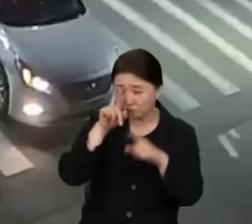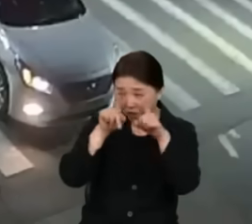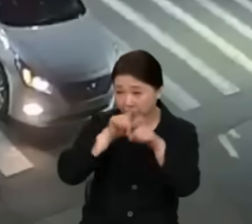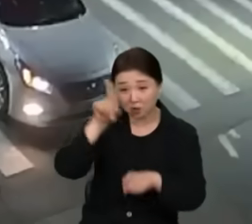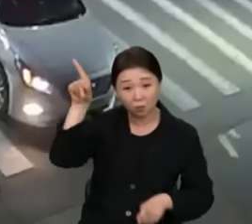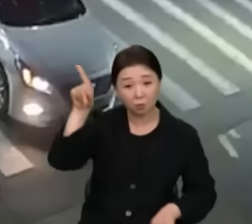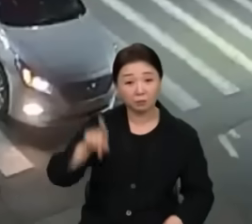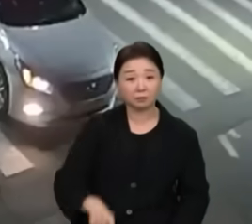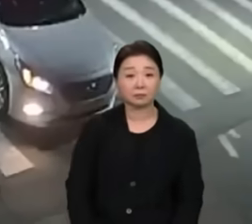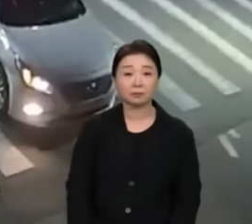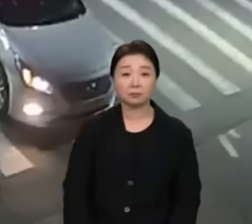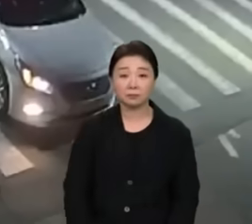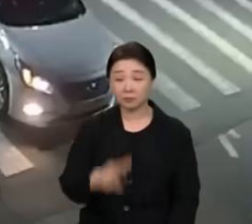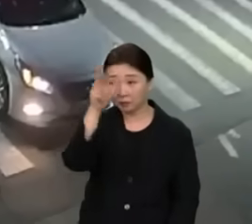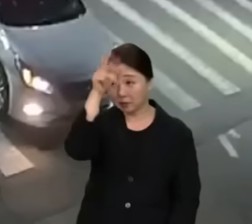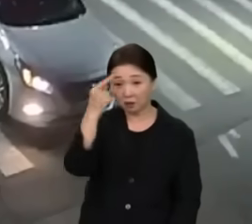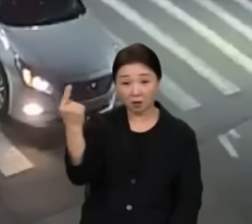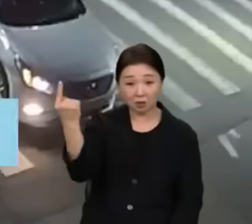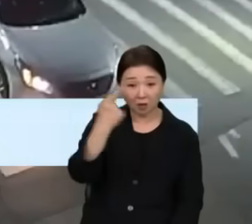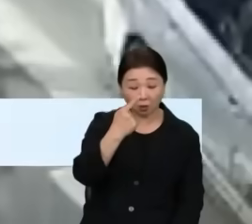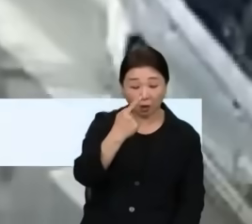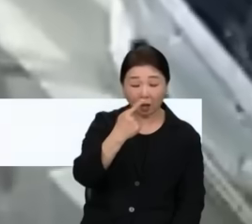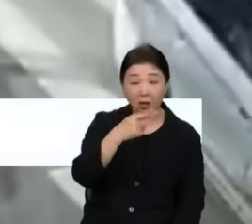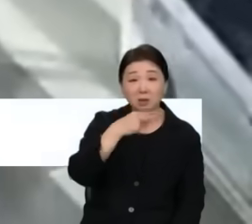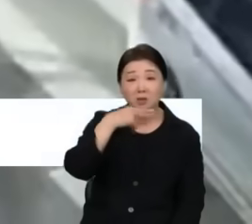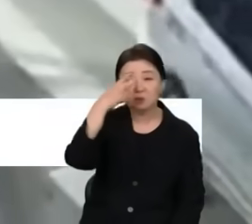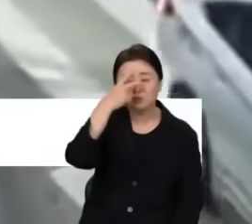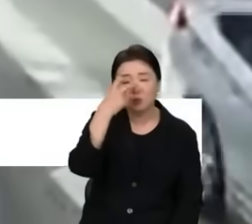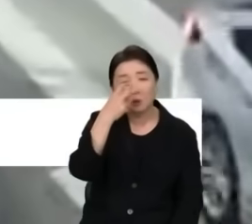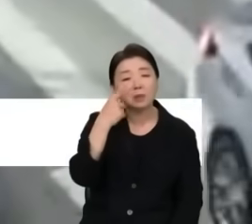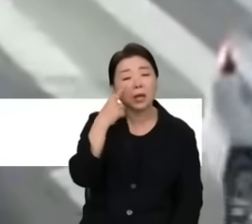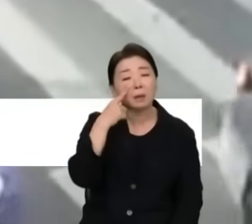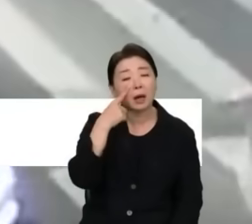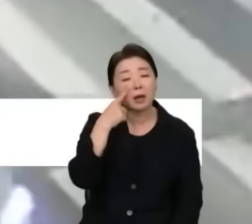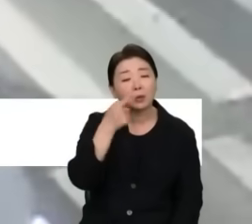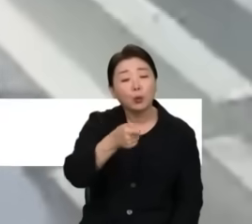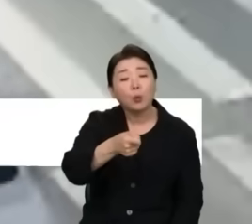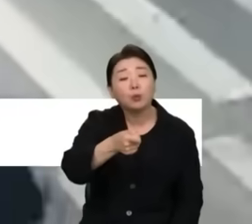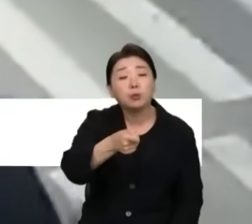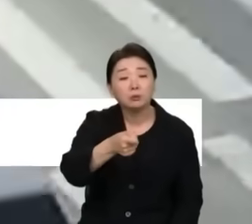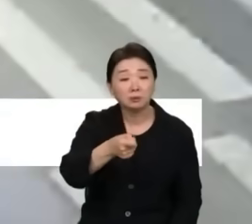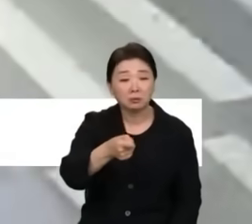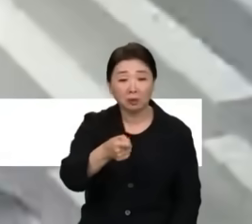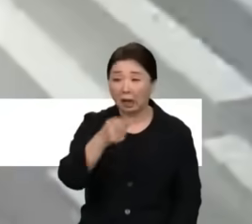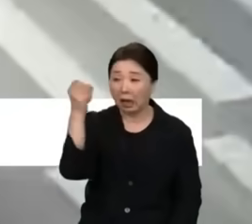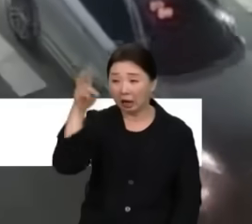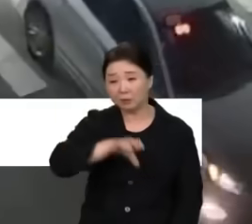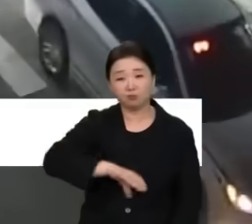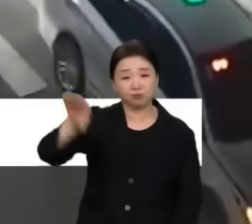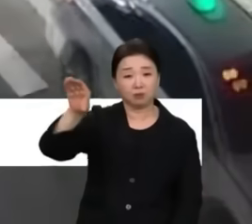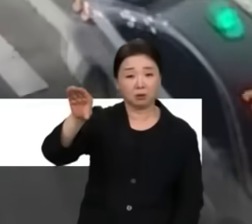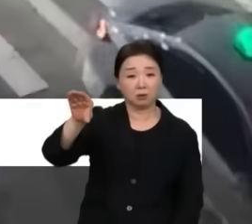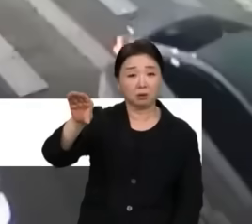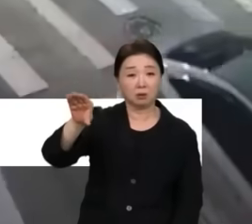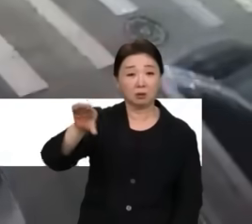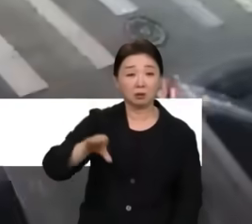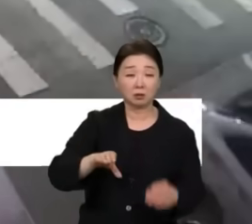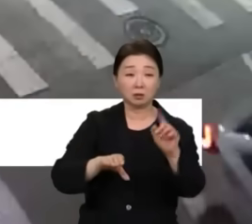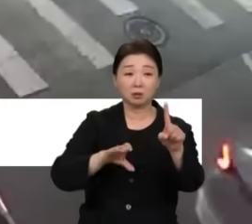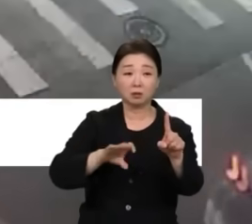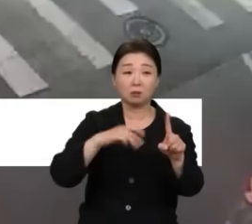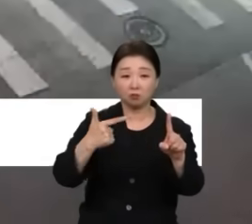했습니다. 출동한 경찰이 음주 측정을 하려고 하자 갑자기 달리기 시작합니다. 그대로